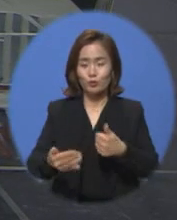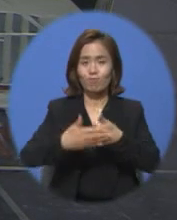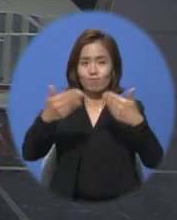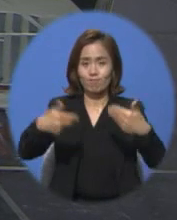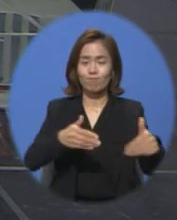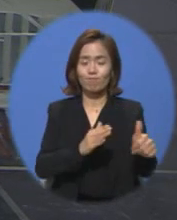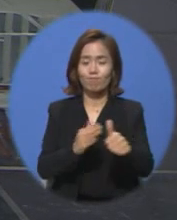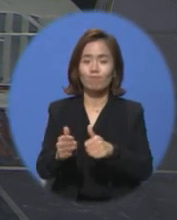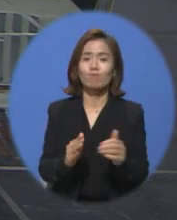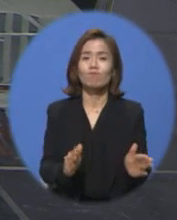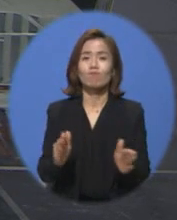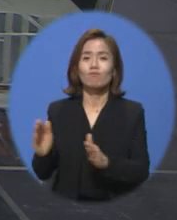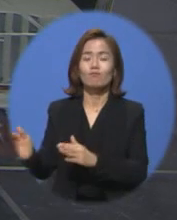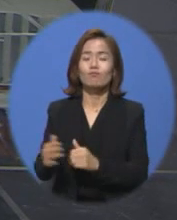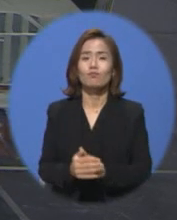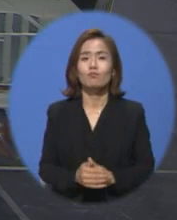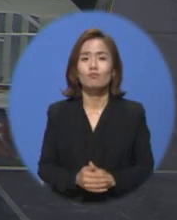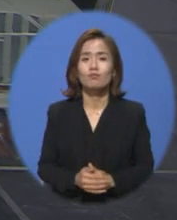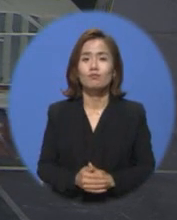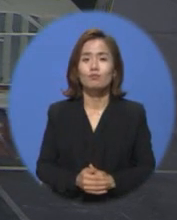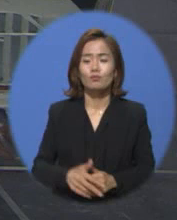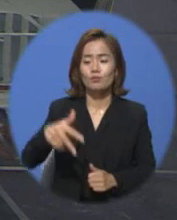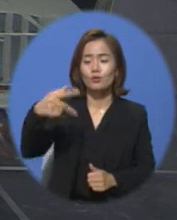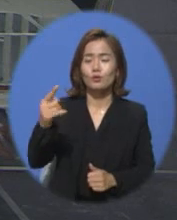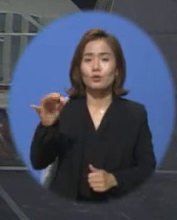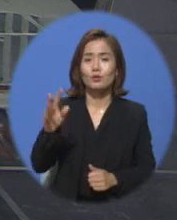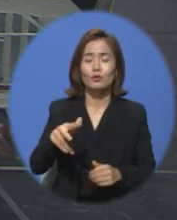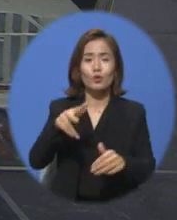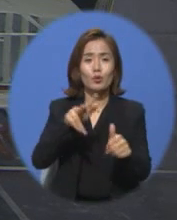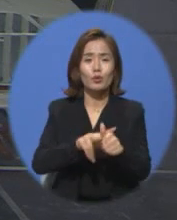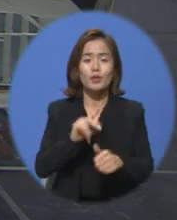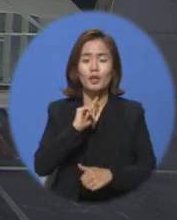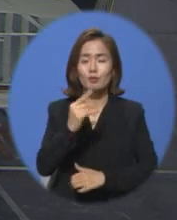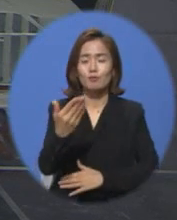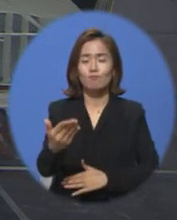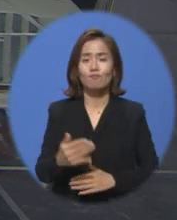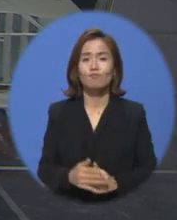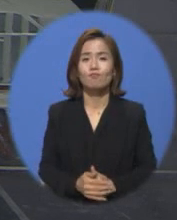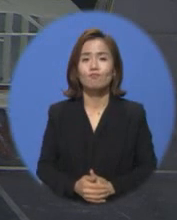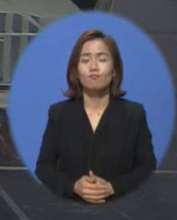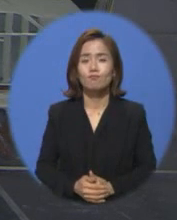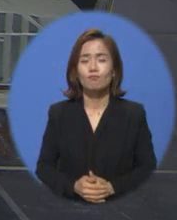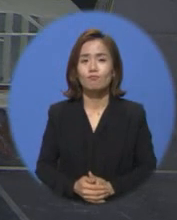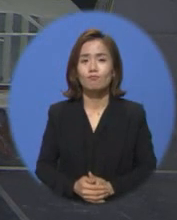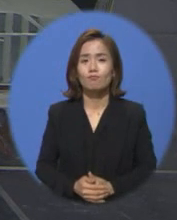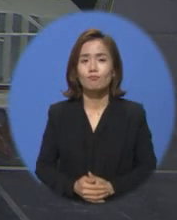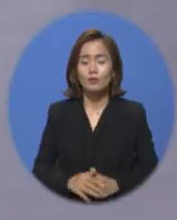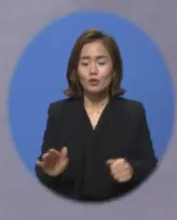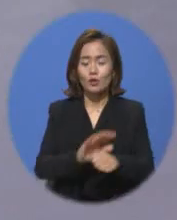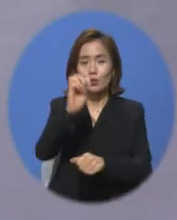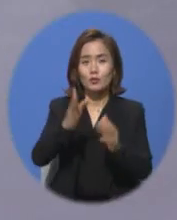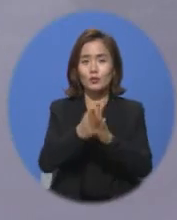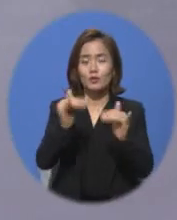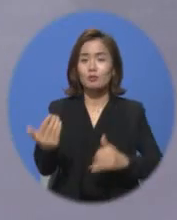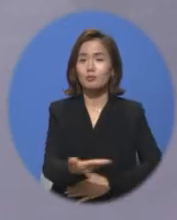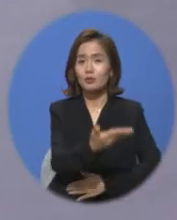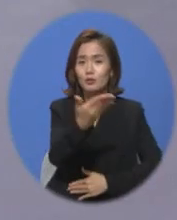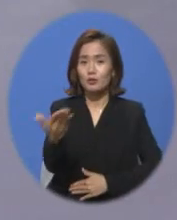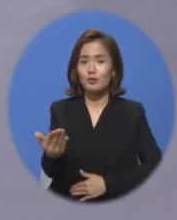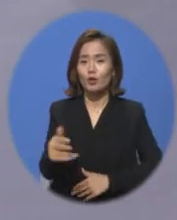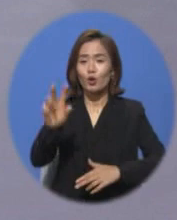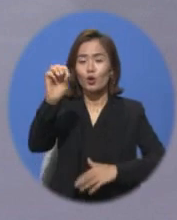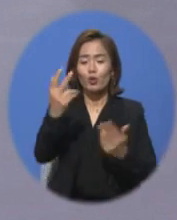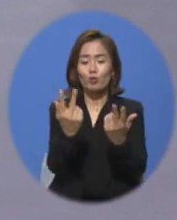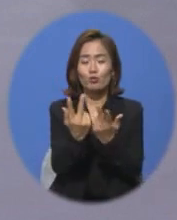. 예.감사합니다.예.다음으로, 조오섭후보님께1 분을드리겠습니다. 예.사랑하는광주시민